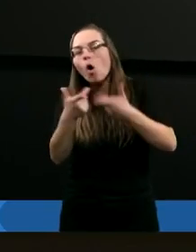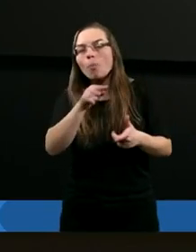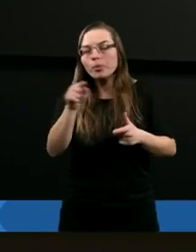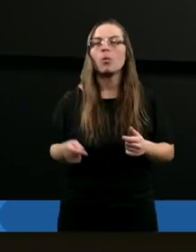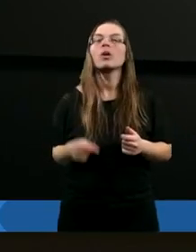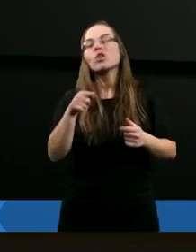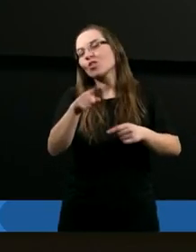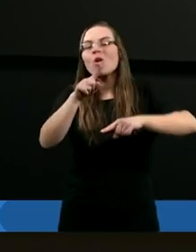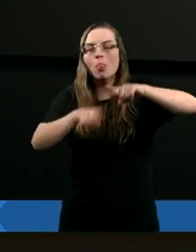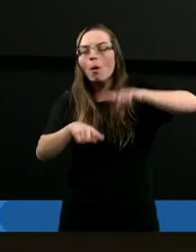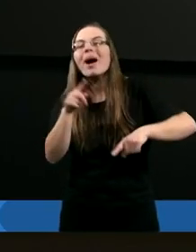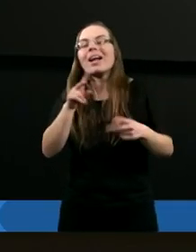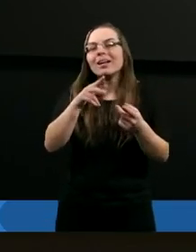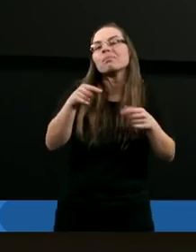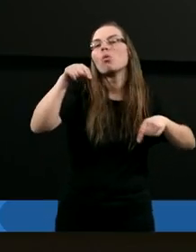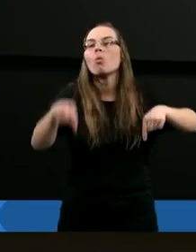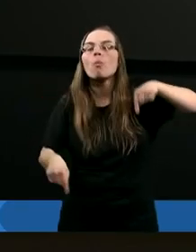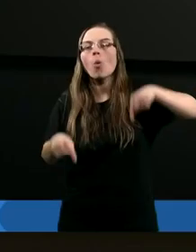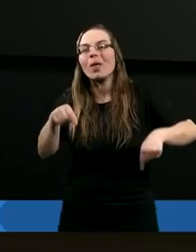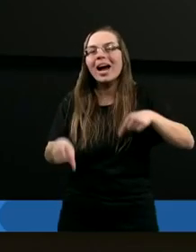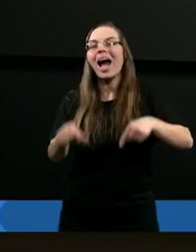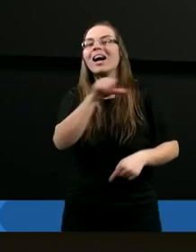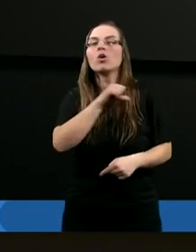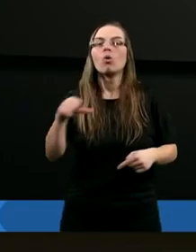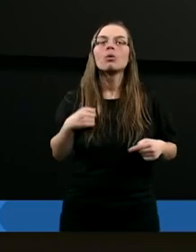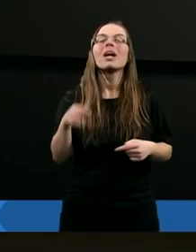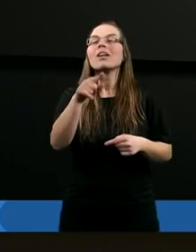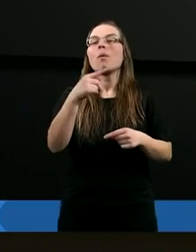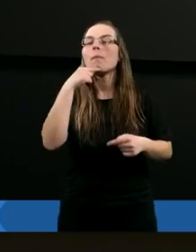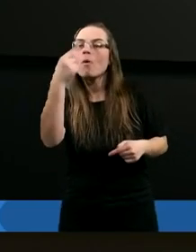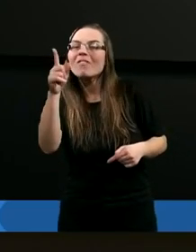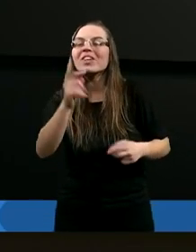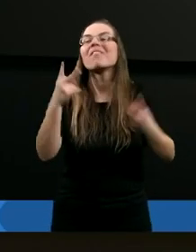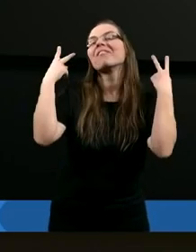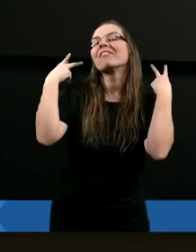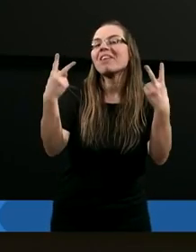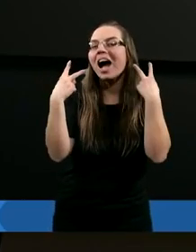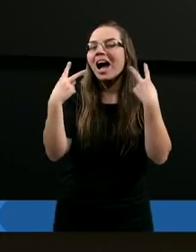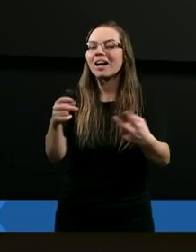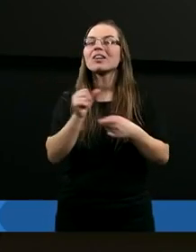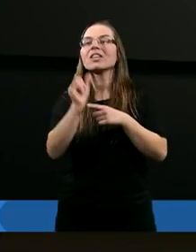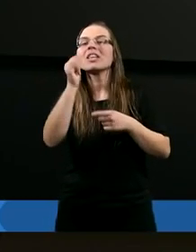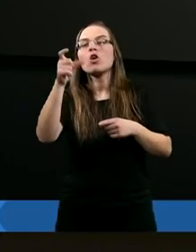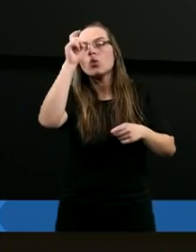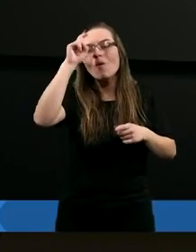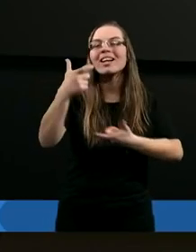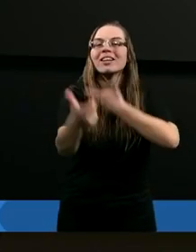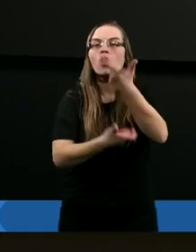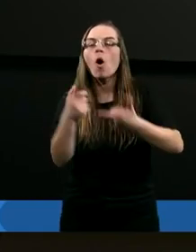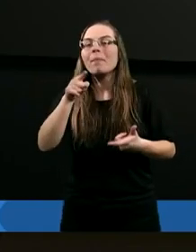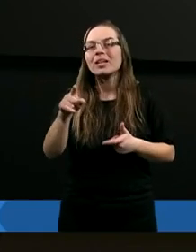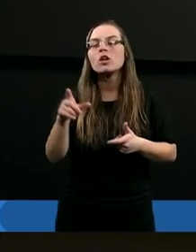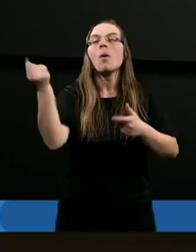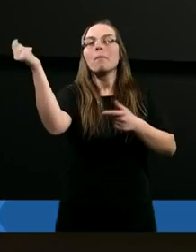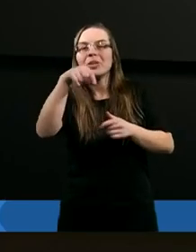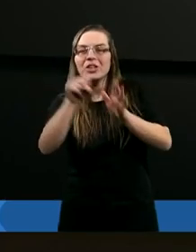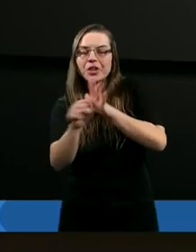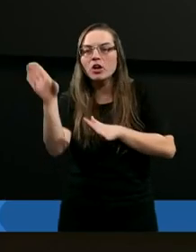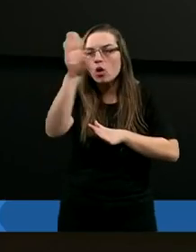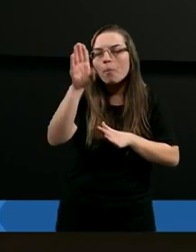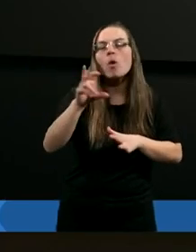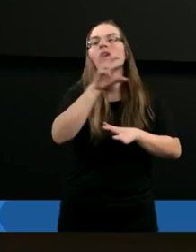świętości. To jest normalne. Potykają się, prawda? My powiedzieliśmy o tym, że ważne, co człowiek zrobi z tym wtedy. Czy przyjdzie do